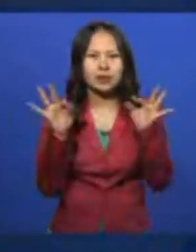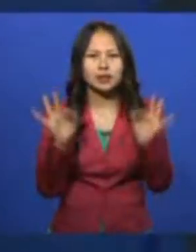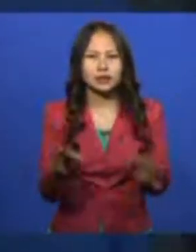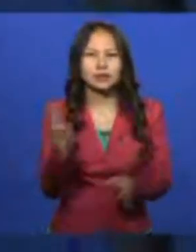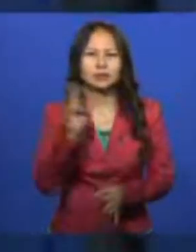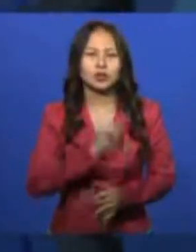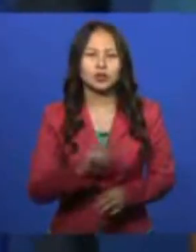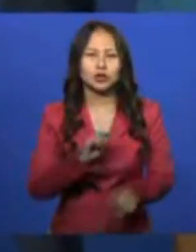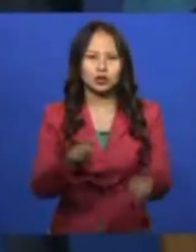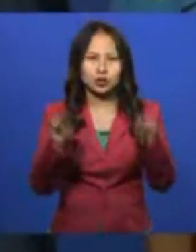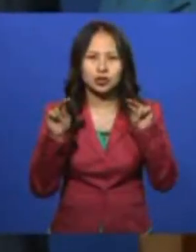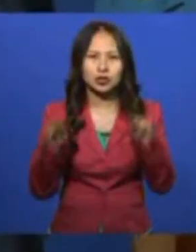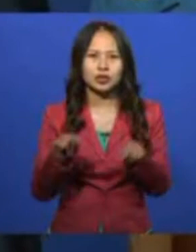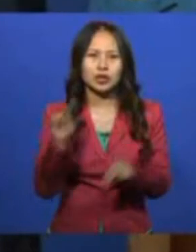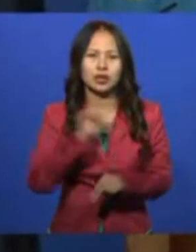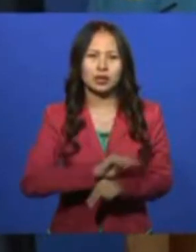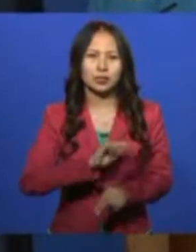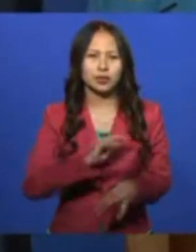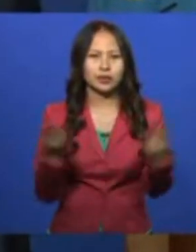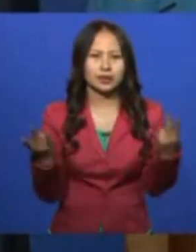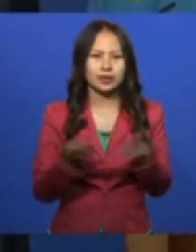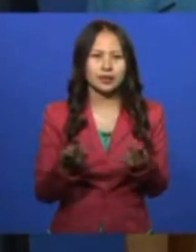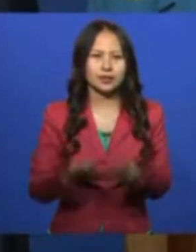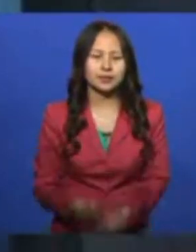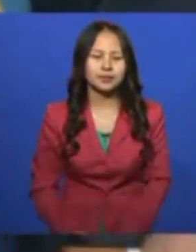отанға адал қызмет ету керек, деді елбасы.